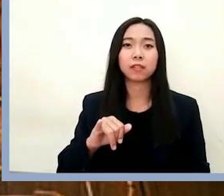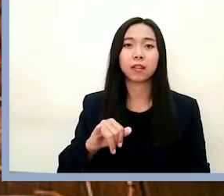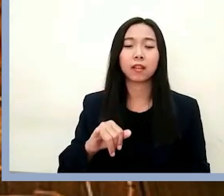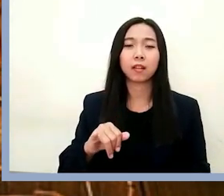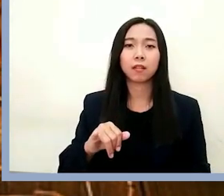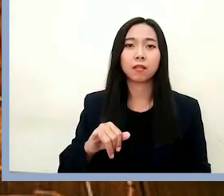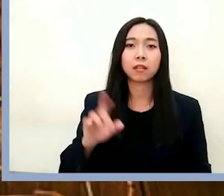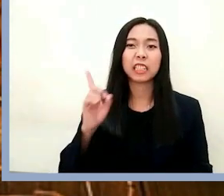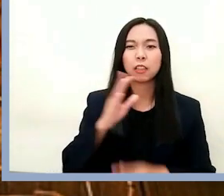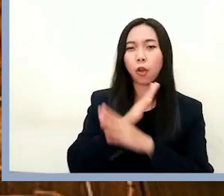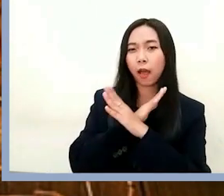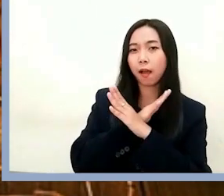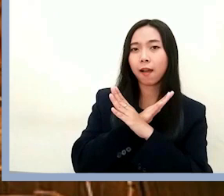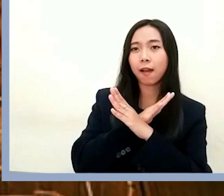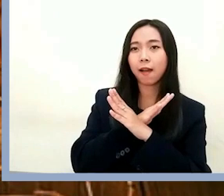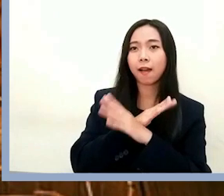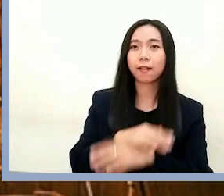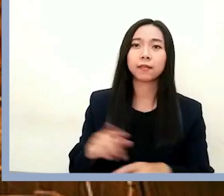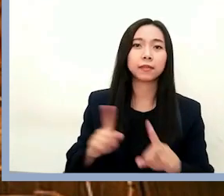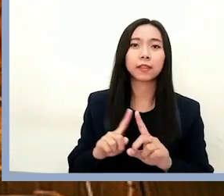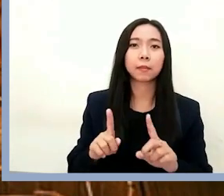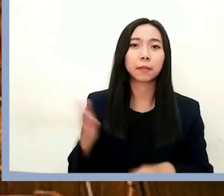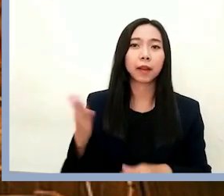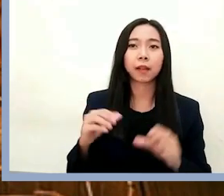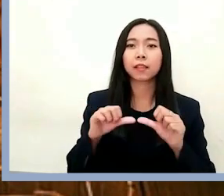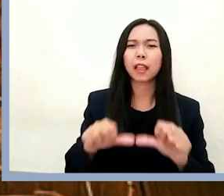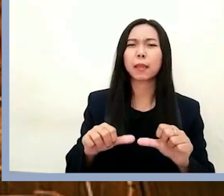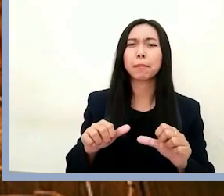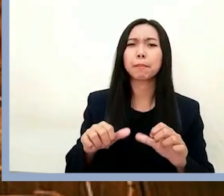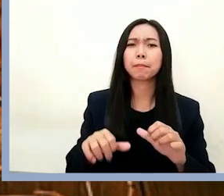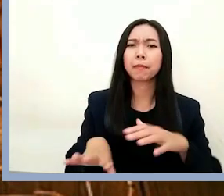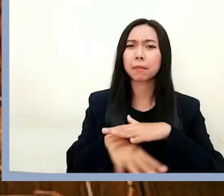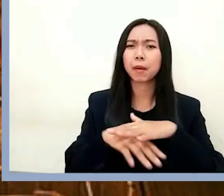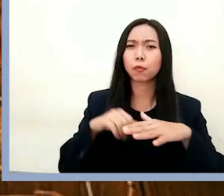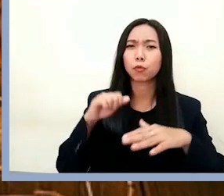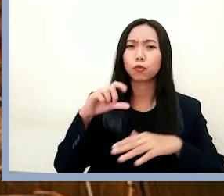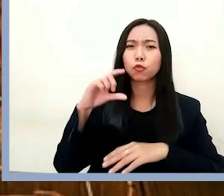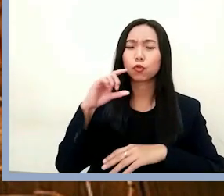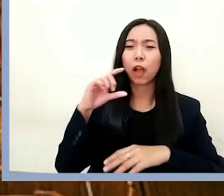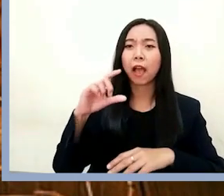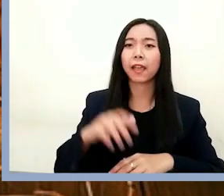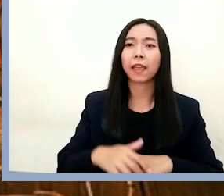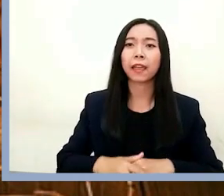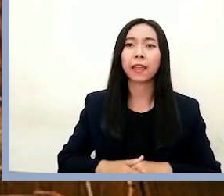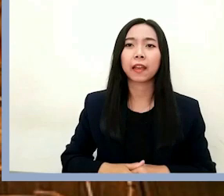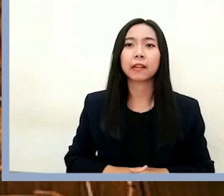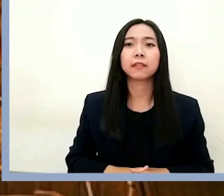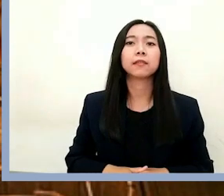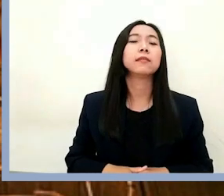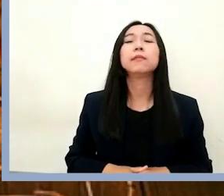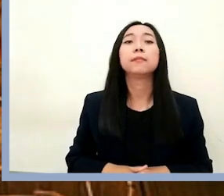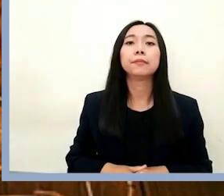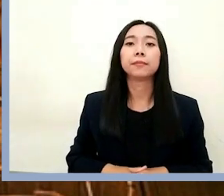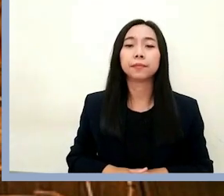bergeming dari tugasnya sebagai pemungut cukai tidak saudara-saudara sebagai